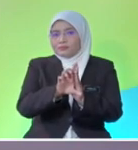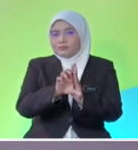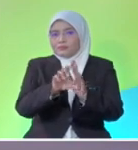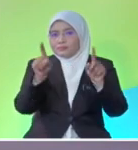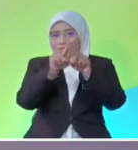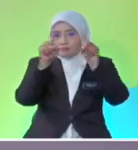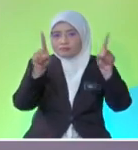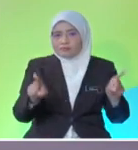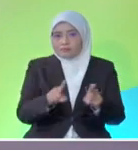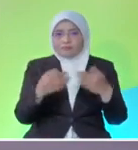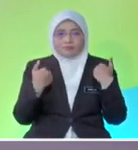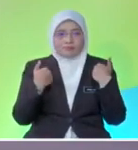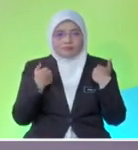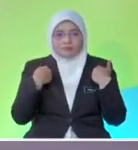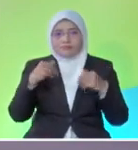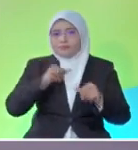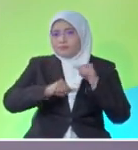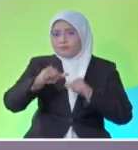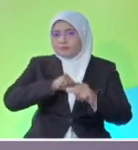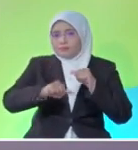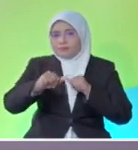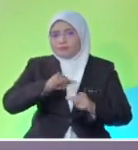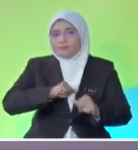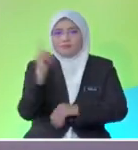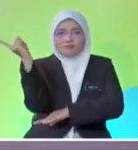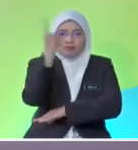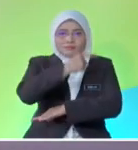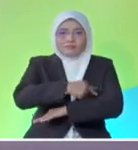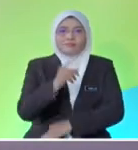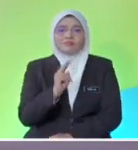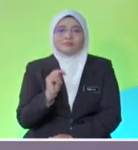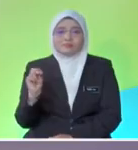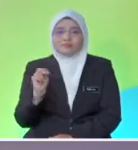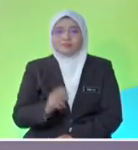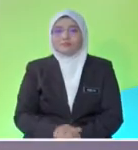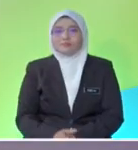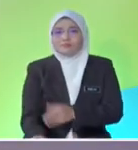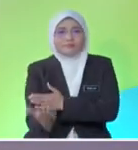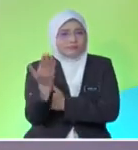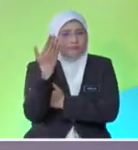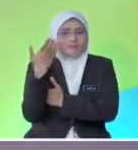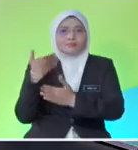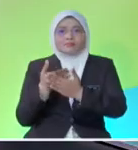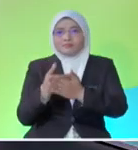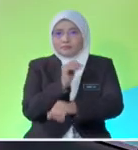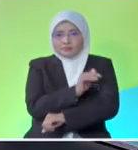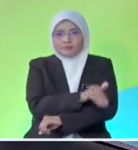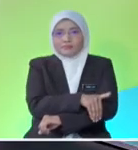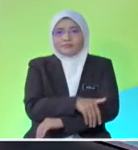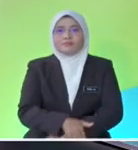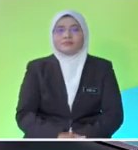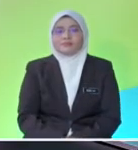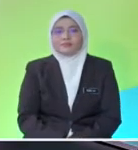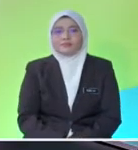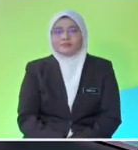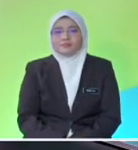bermula daripada pagi bangun tidur sehinggalah dia tidur malam semula. Baiklah, jom kita buat aktiviti